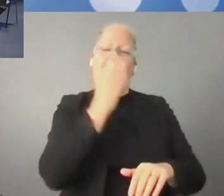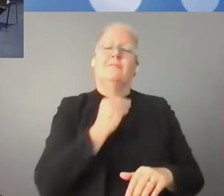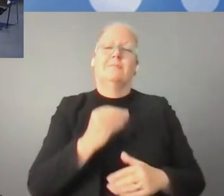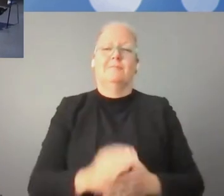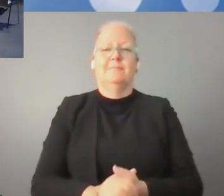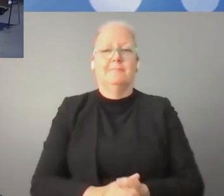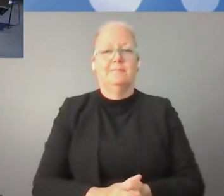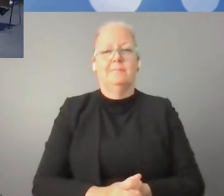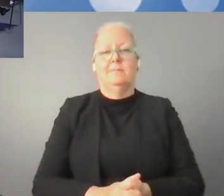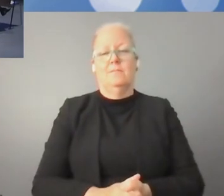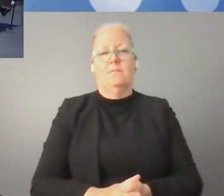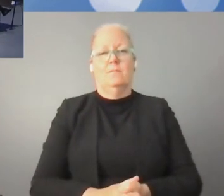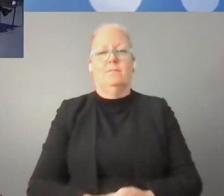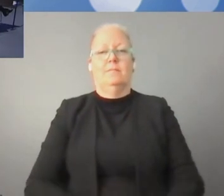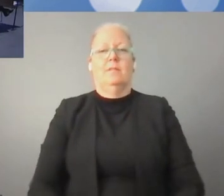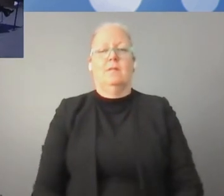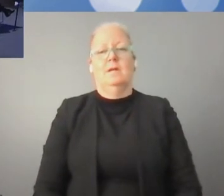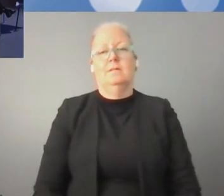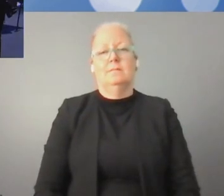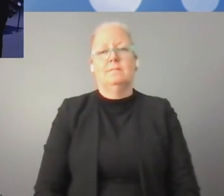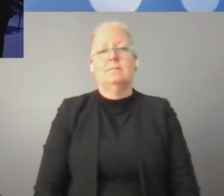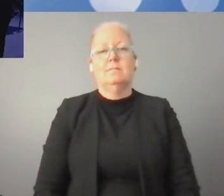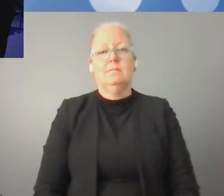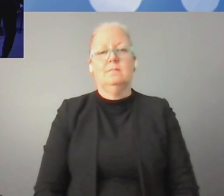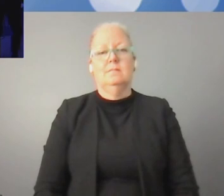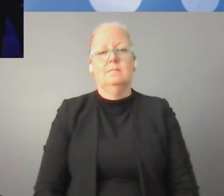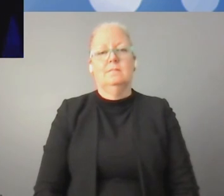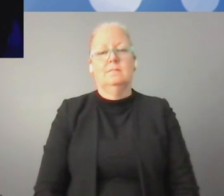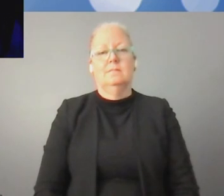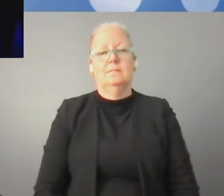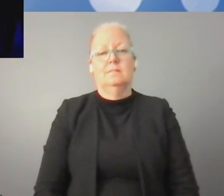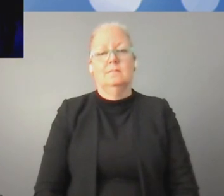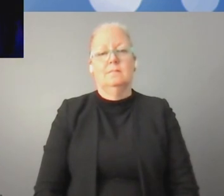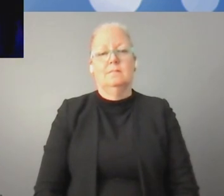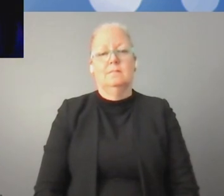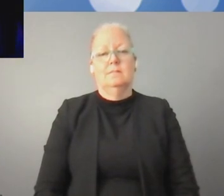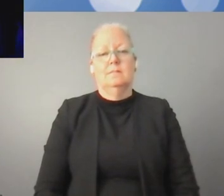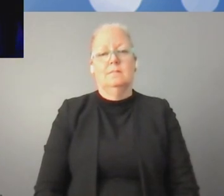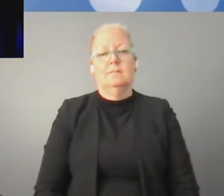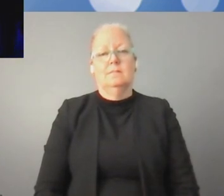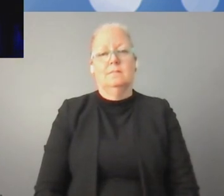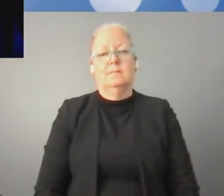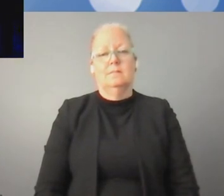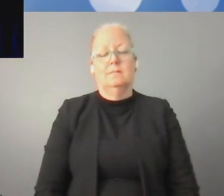的几句话。现在 Ingolf Wunder 先生。